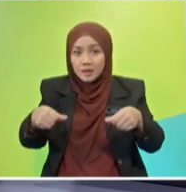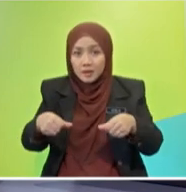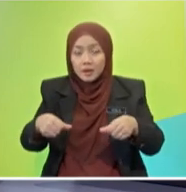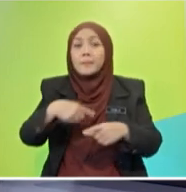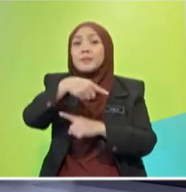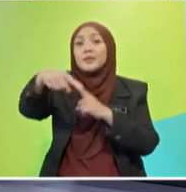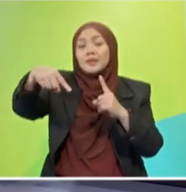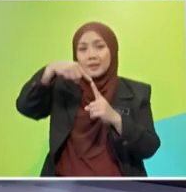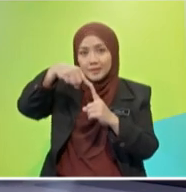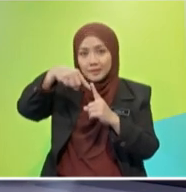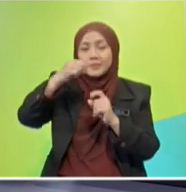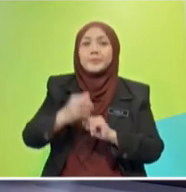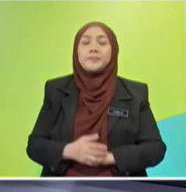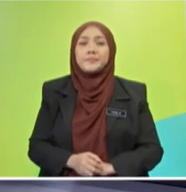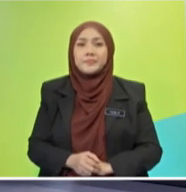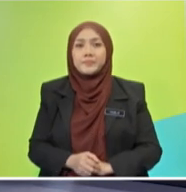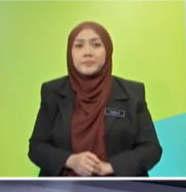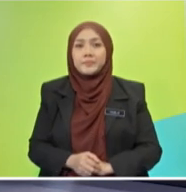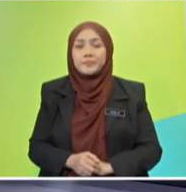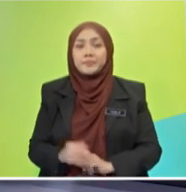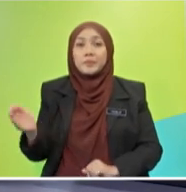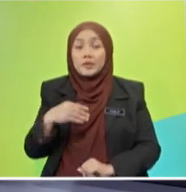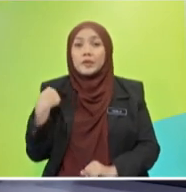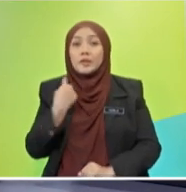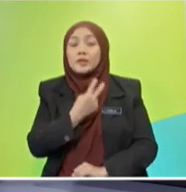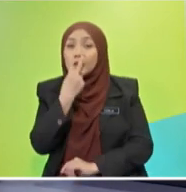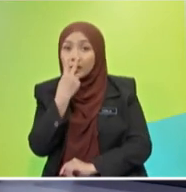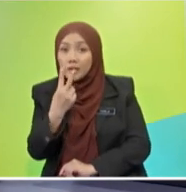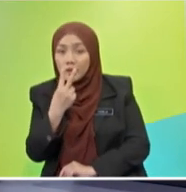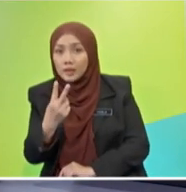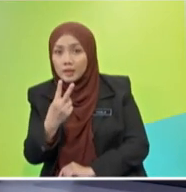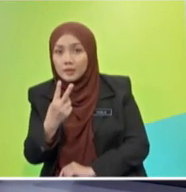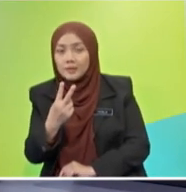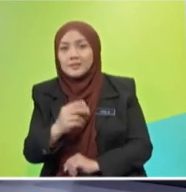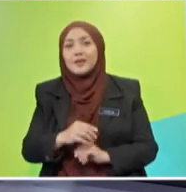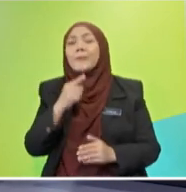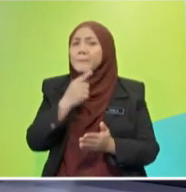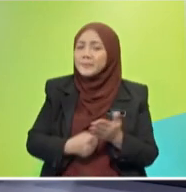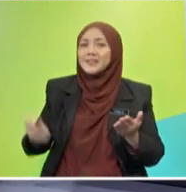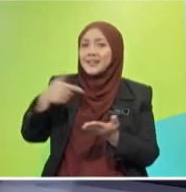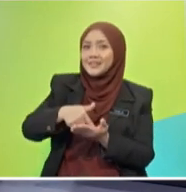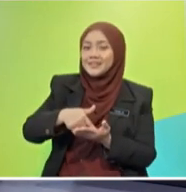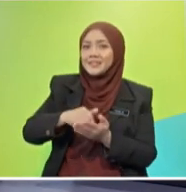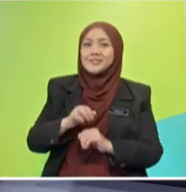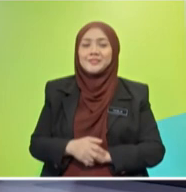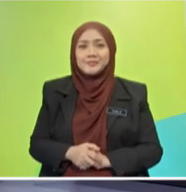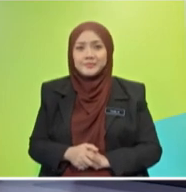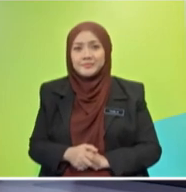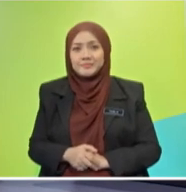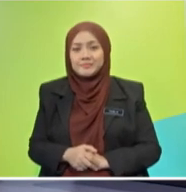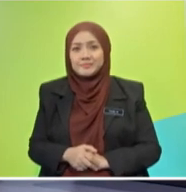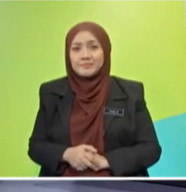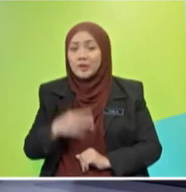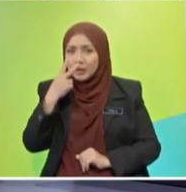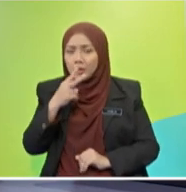ya Oke Mari kita tengok seterusnya Oke ini kita